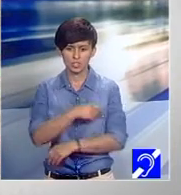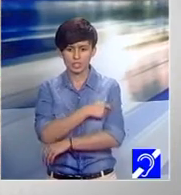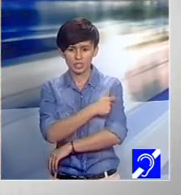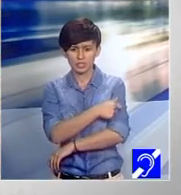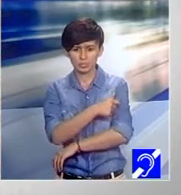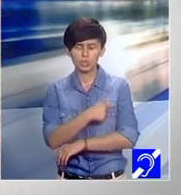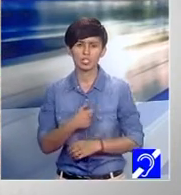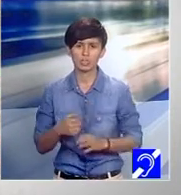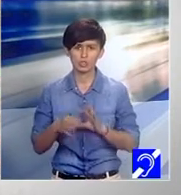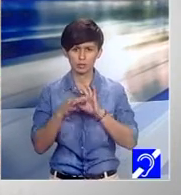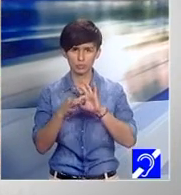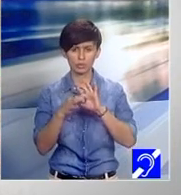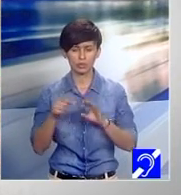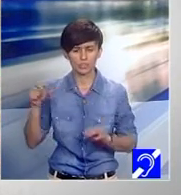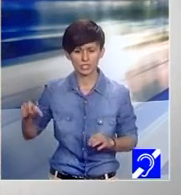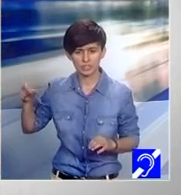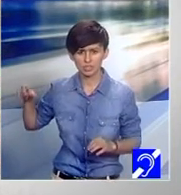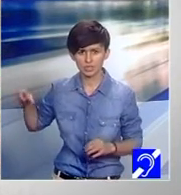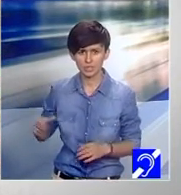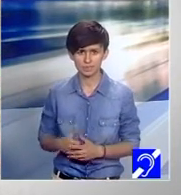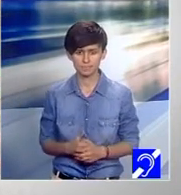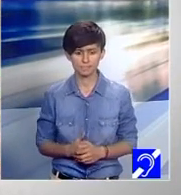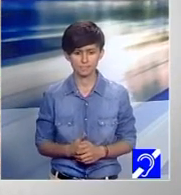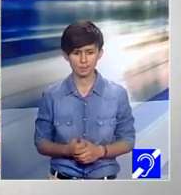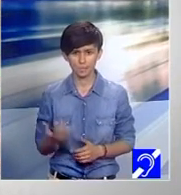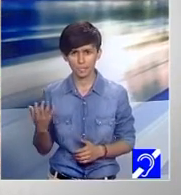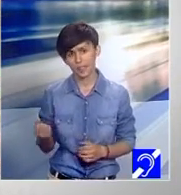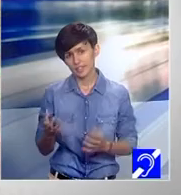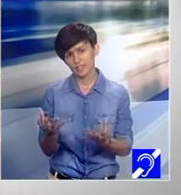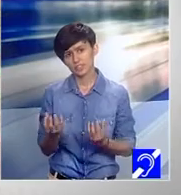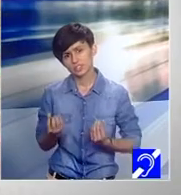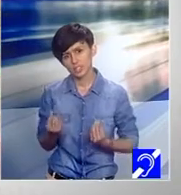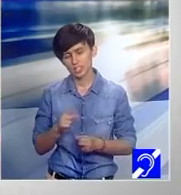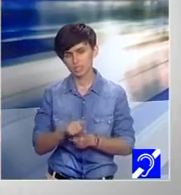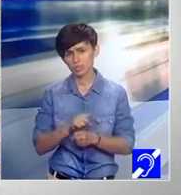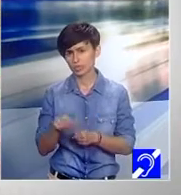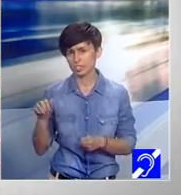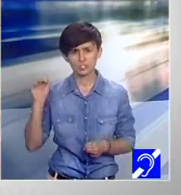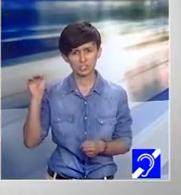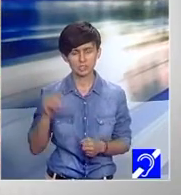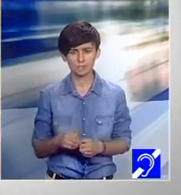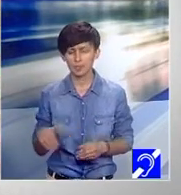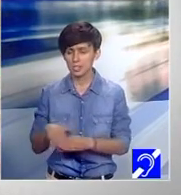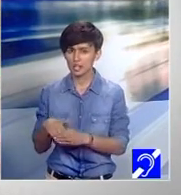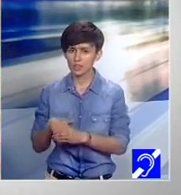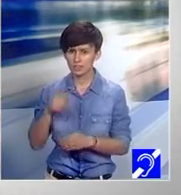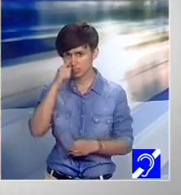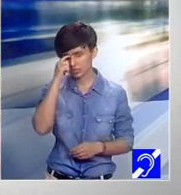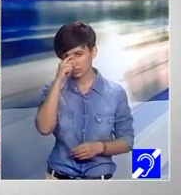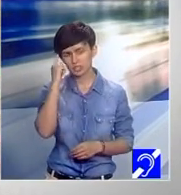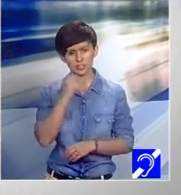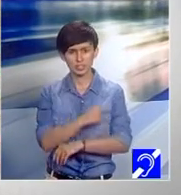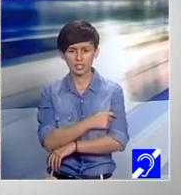convenție civilă. Ce atrage acest lucru? Angajez o asistentă cu convenție